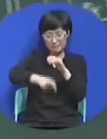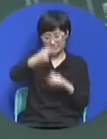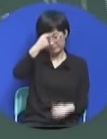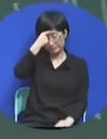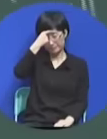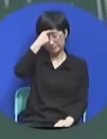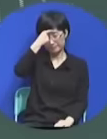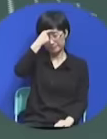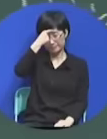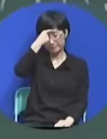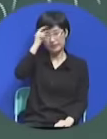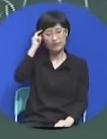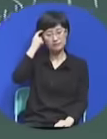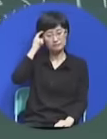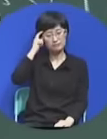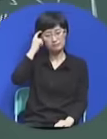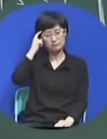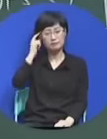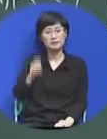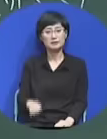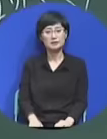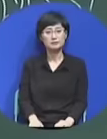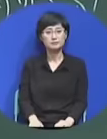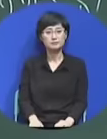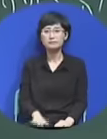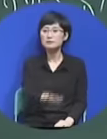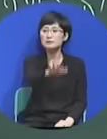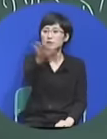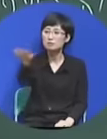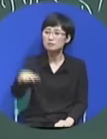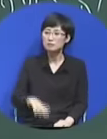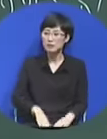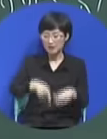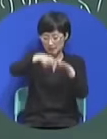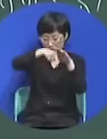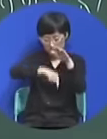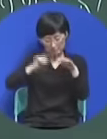我已经几十年清晨起床之后进入到深深的默想当中. 의사들에게 물어보세요. 여러분 몸에요 거의 다 살아납니다.